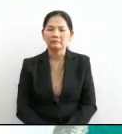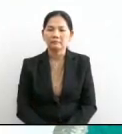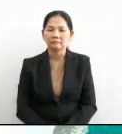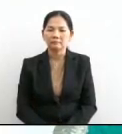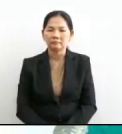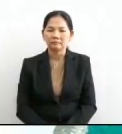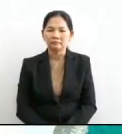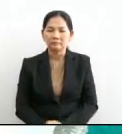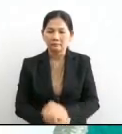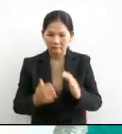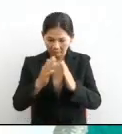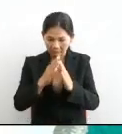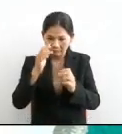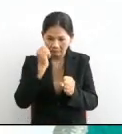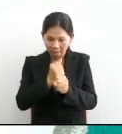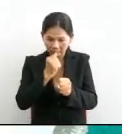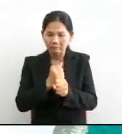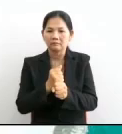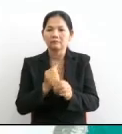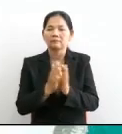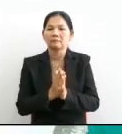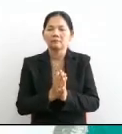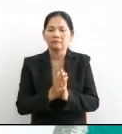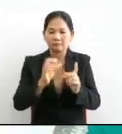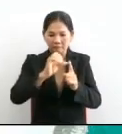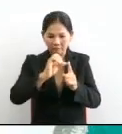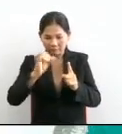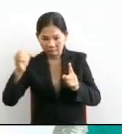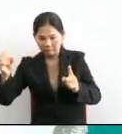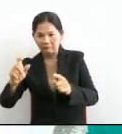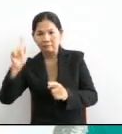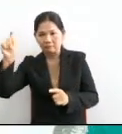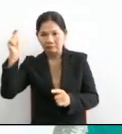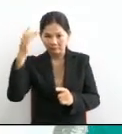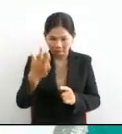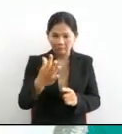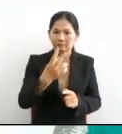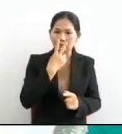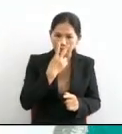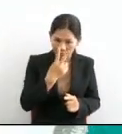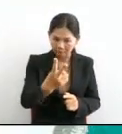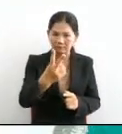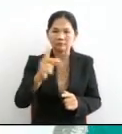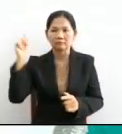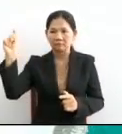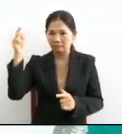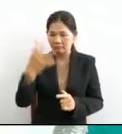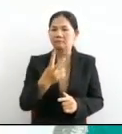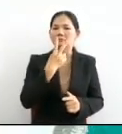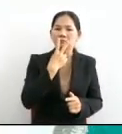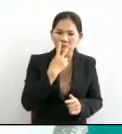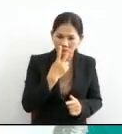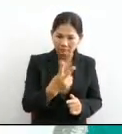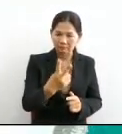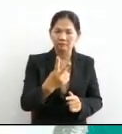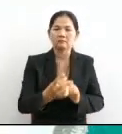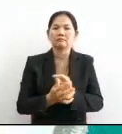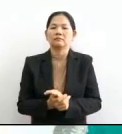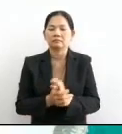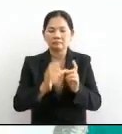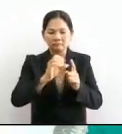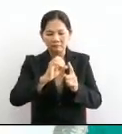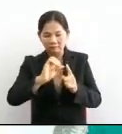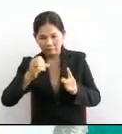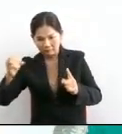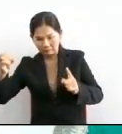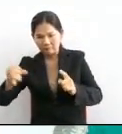chẳng chắc nó không cạch cạp tè này cứ cái ai con tay là ba tám rupee hiệp hàng cào chẳng con sẽ kết mười rupee hiệp bằng năng tới chả hãy con tay là ba